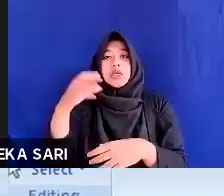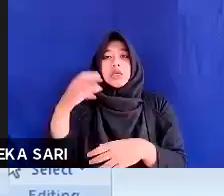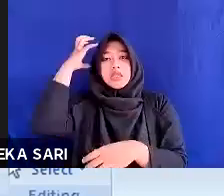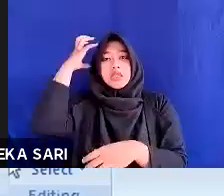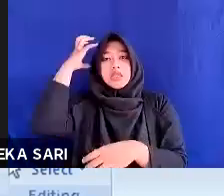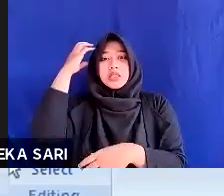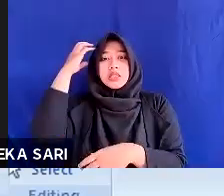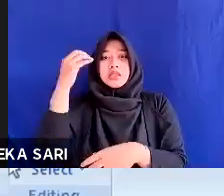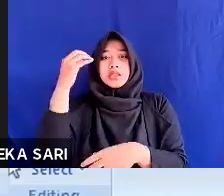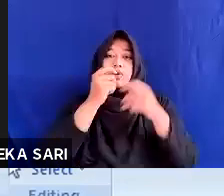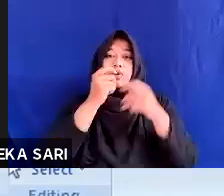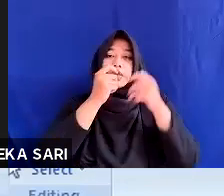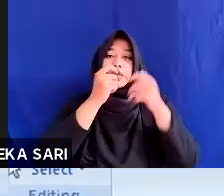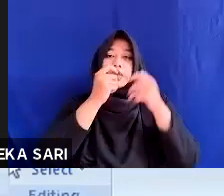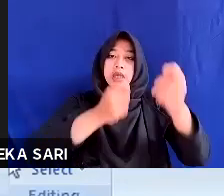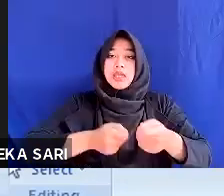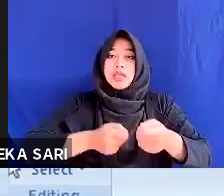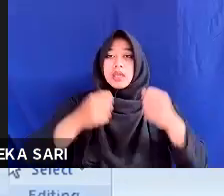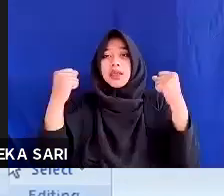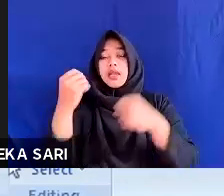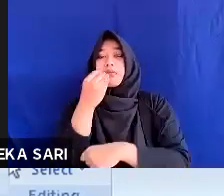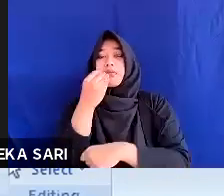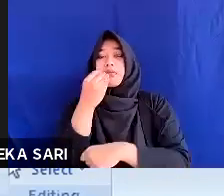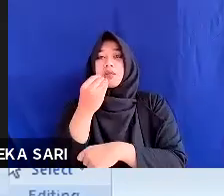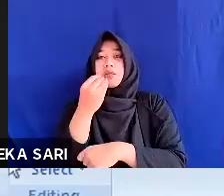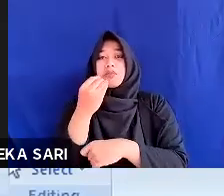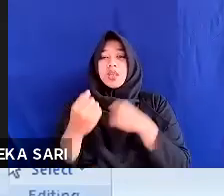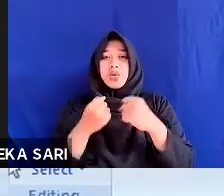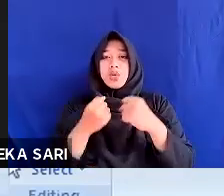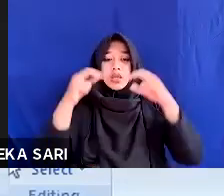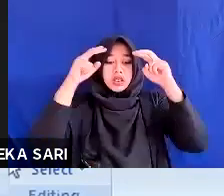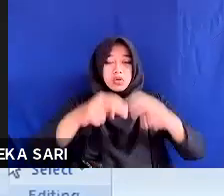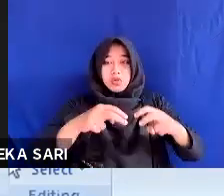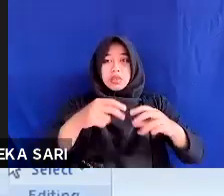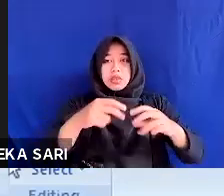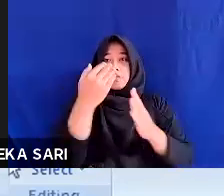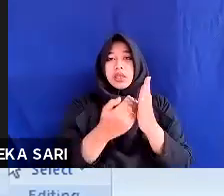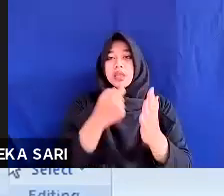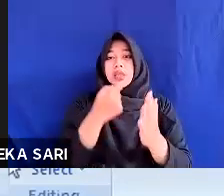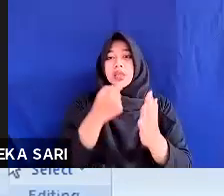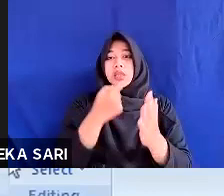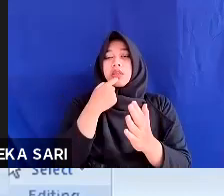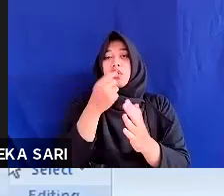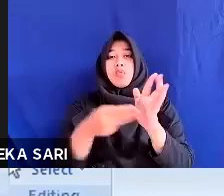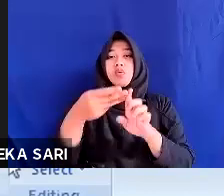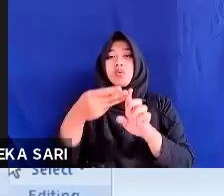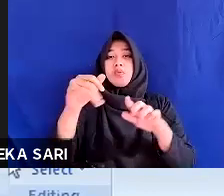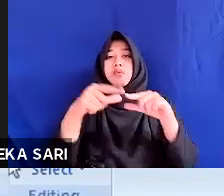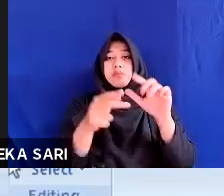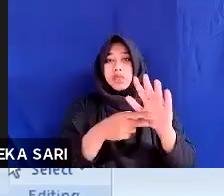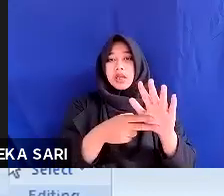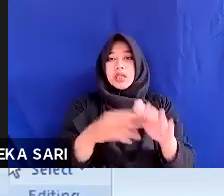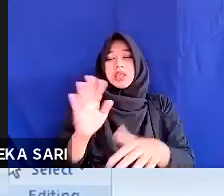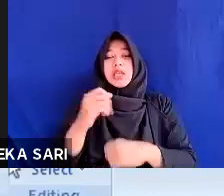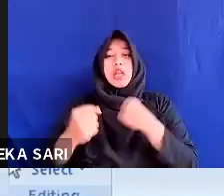untuk melakukan identifikasi atau pendataan terkait umbi-umbian itu tidak dilakukan.